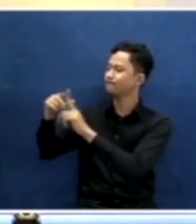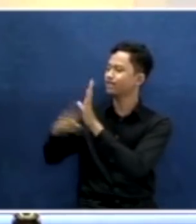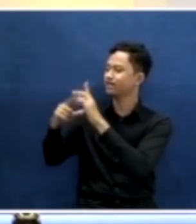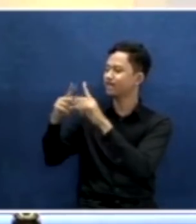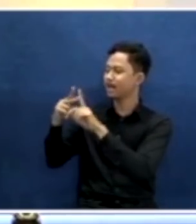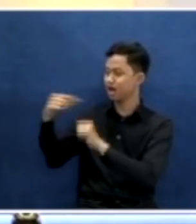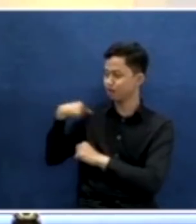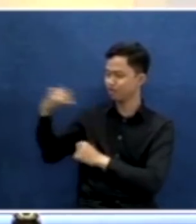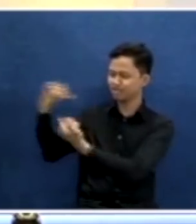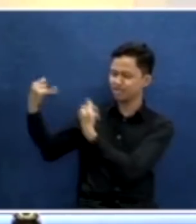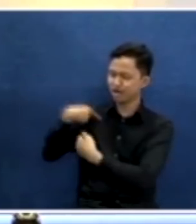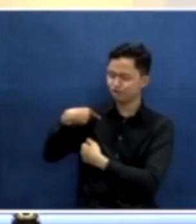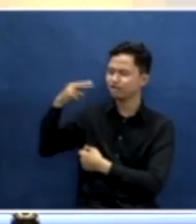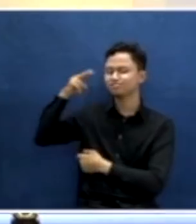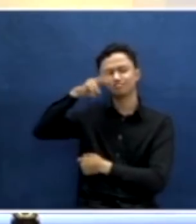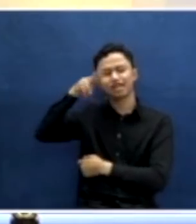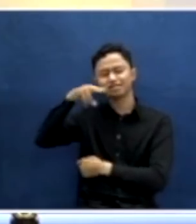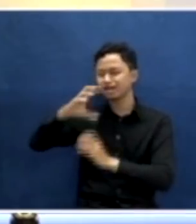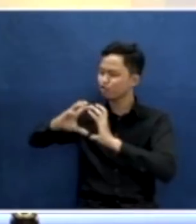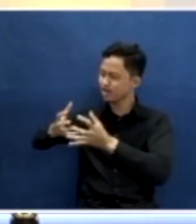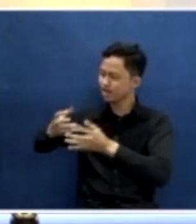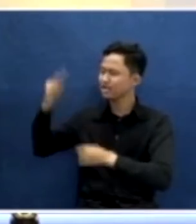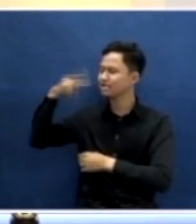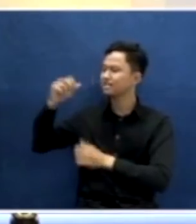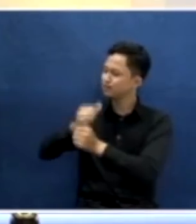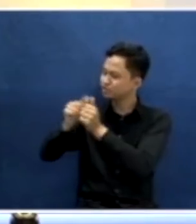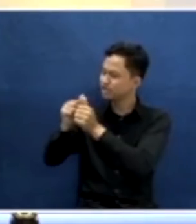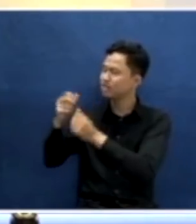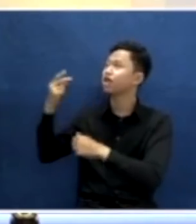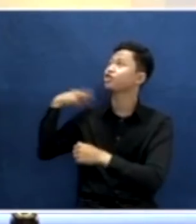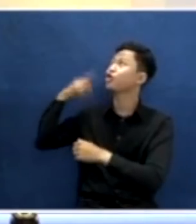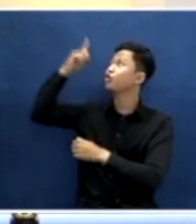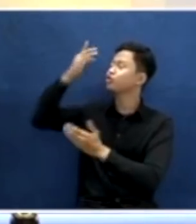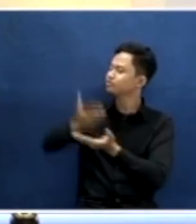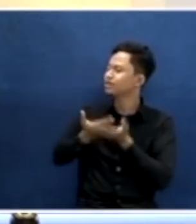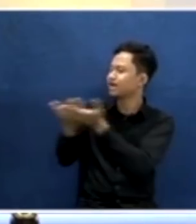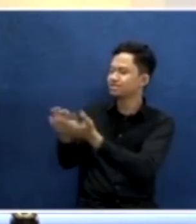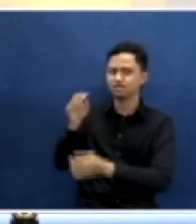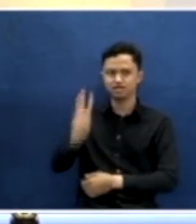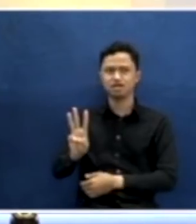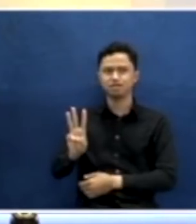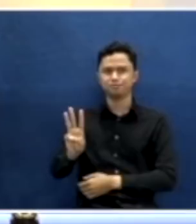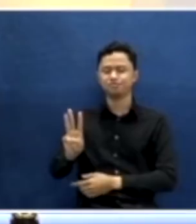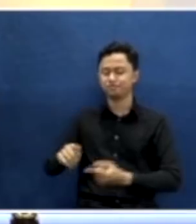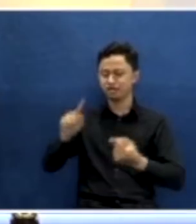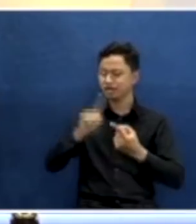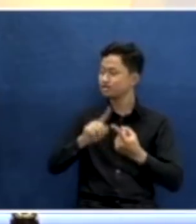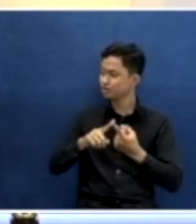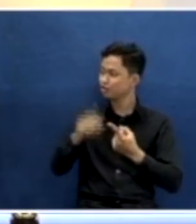nyari dunia pengen nyari pujian diantara manusia kasih dia 3 hal 21